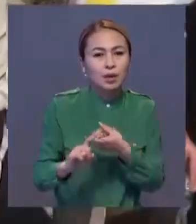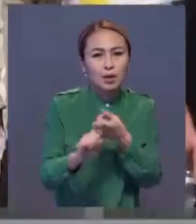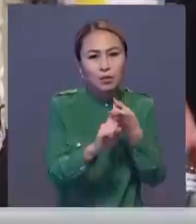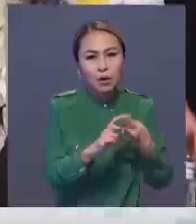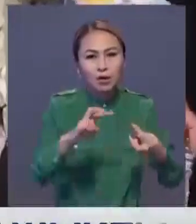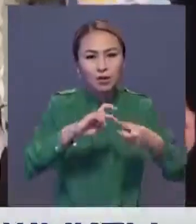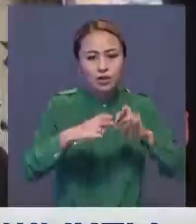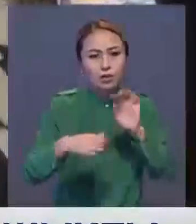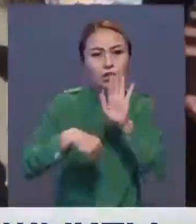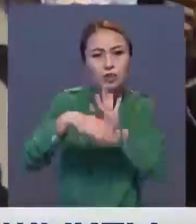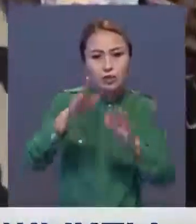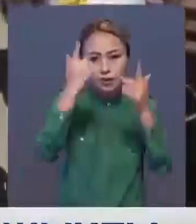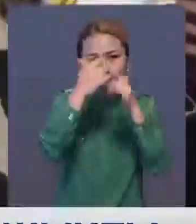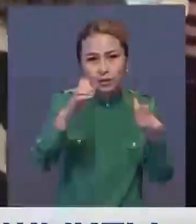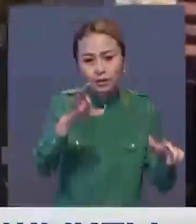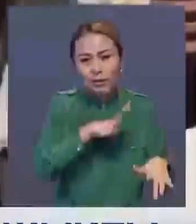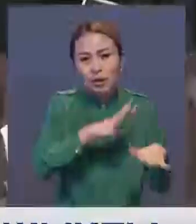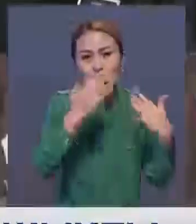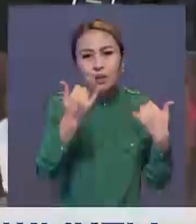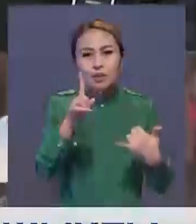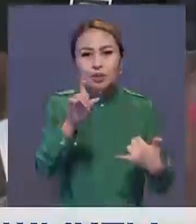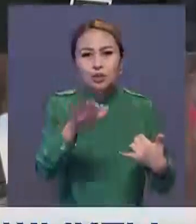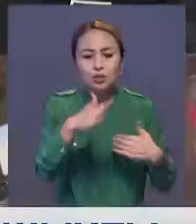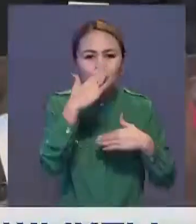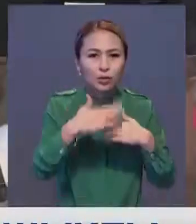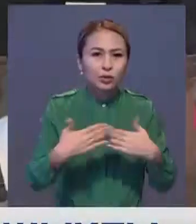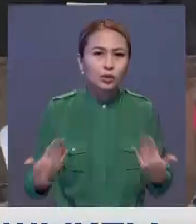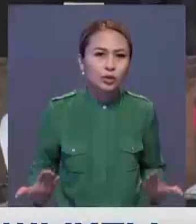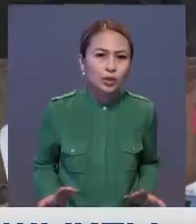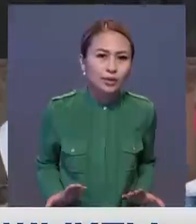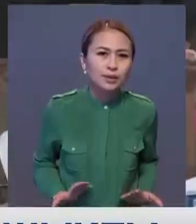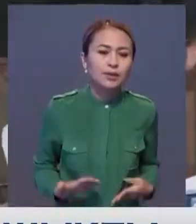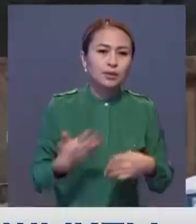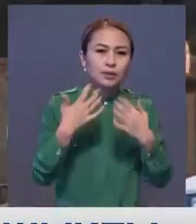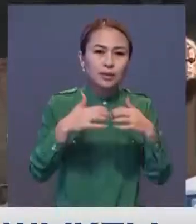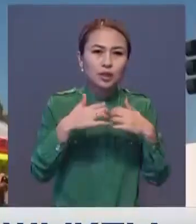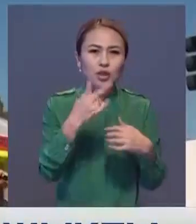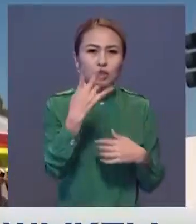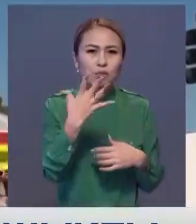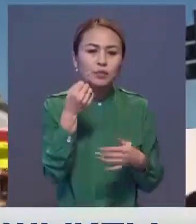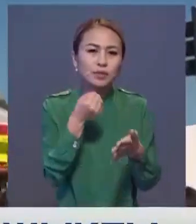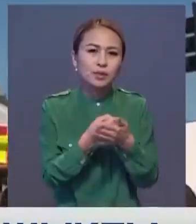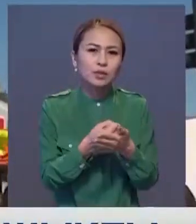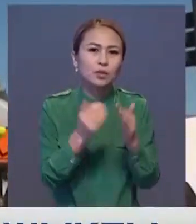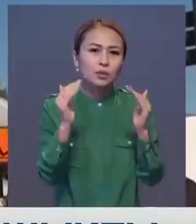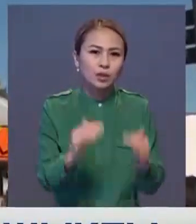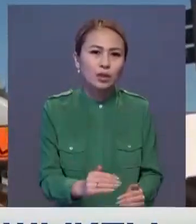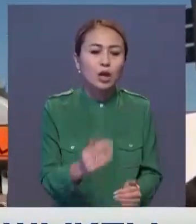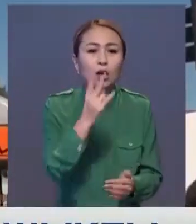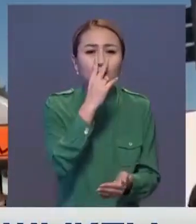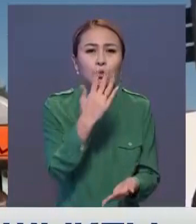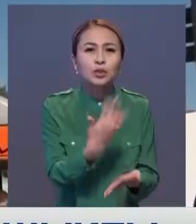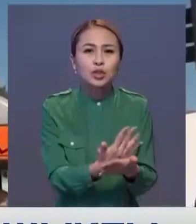өңірде эпидемиологиялық ахуалдың жақсарғанын жария еткен. Қазір 100 мың тұрғынға шаққандағы деректер саны 25-ке дейін